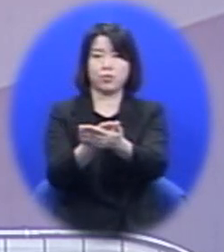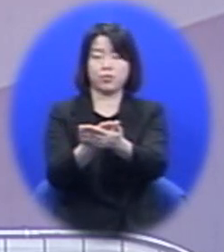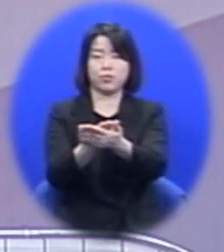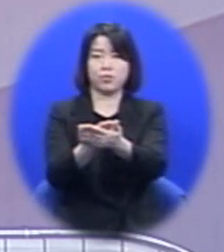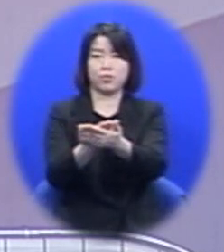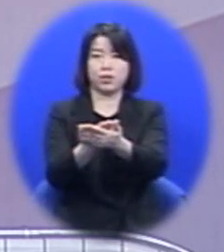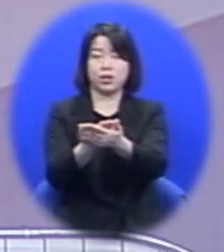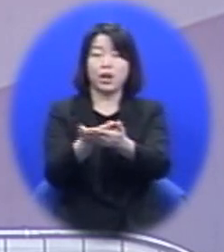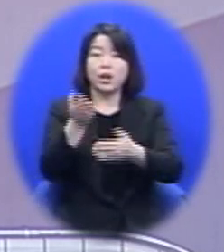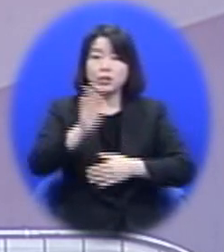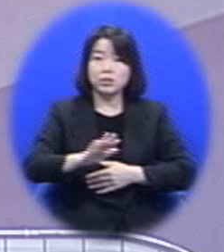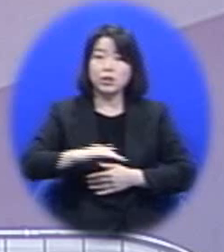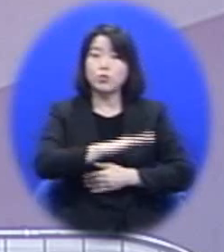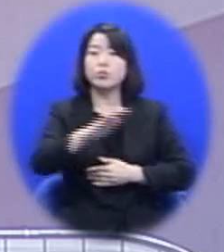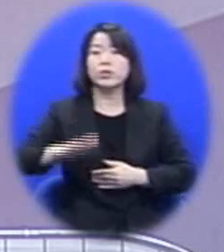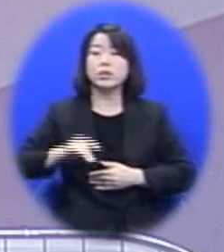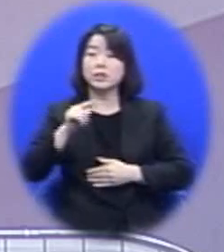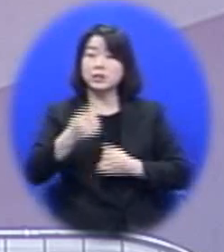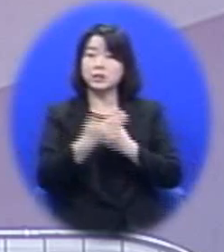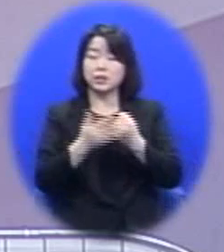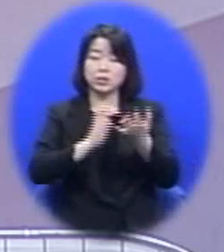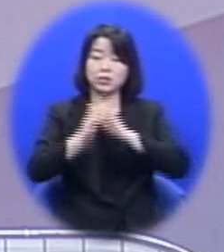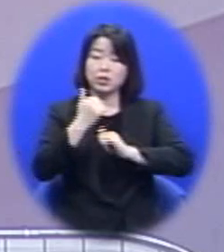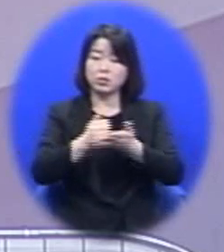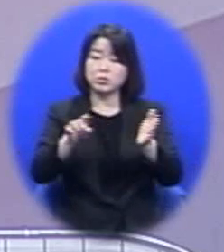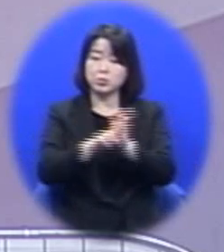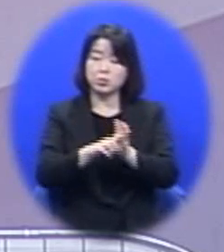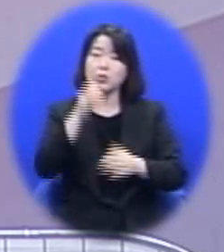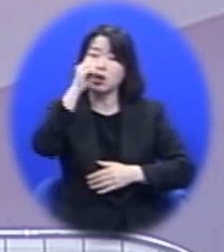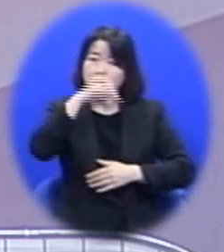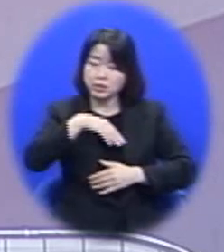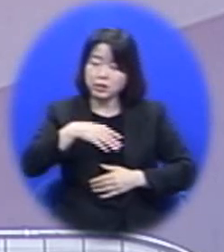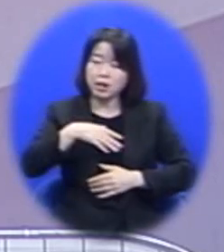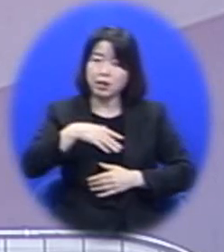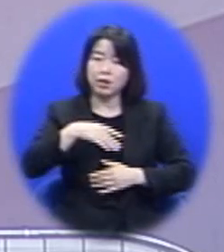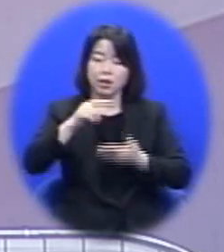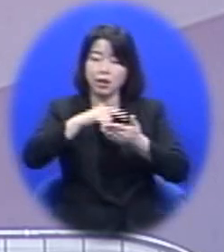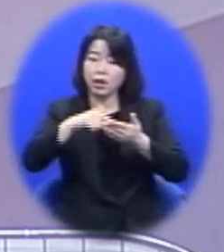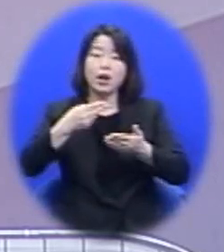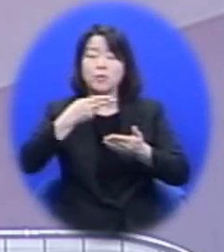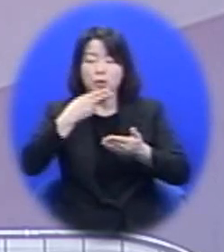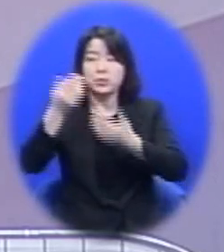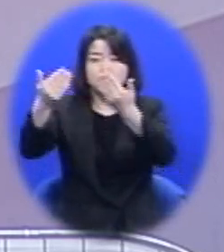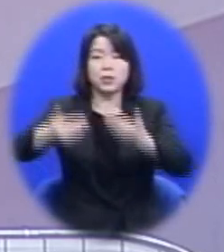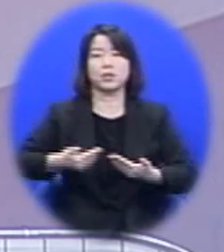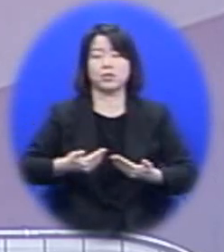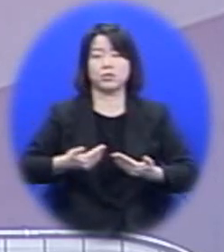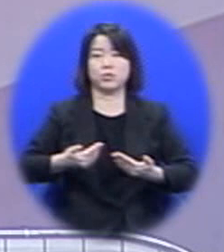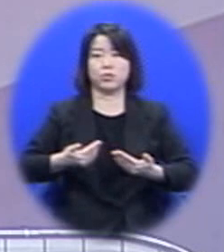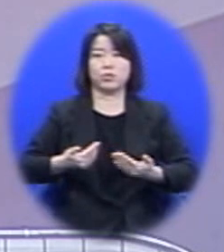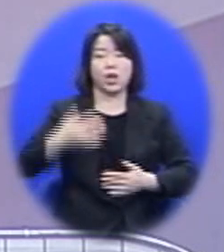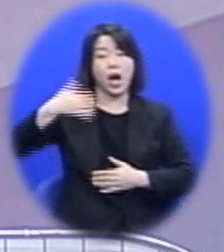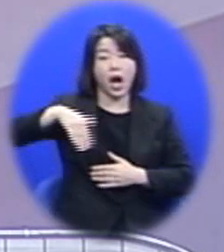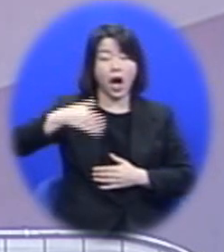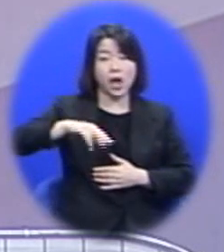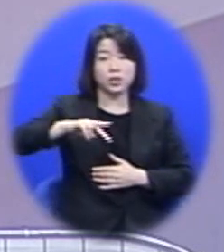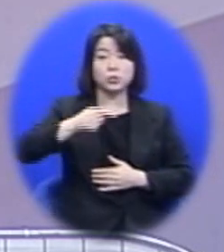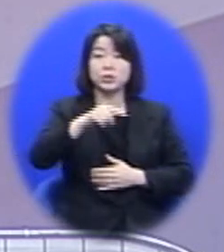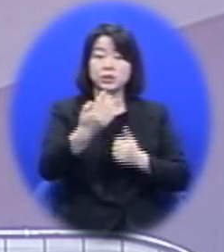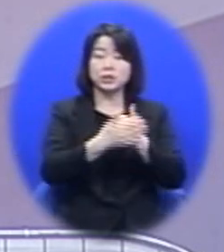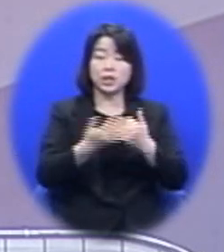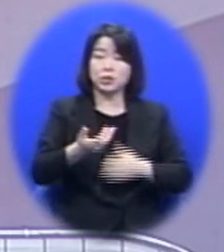우리는 그 은혜를 예수 믿고 그냥 거저 받았습니다. 아직도 그 은혜를 누리지 못하는 분들이